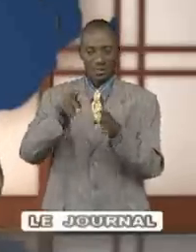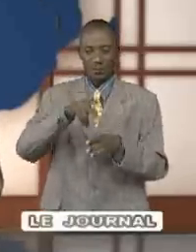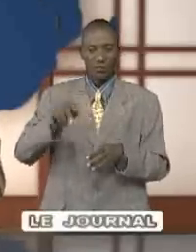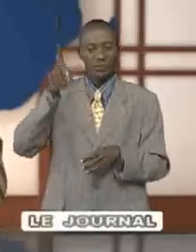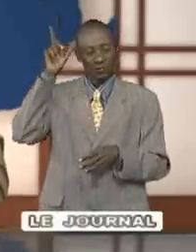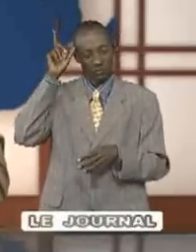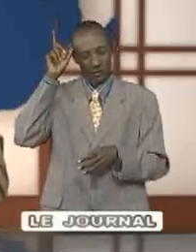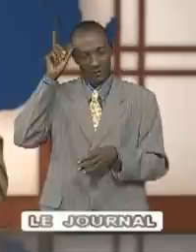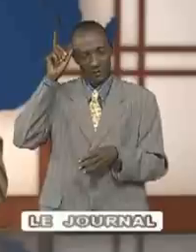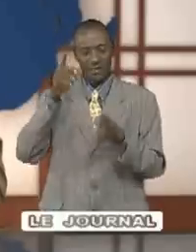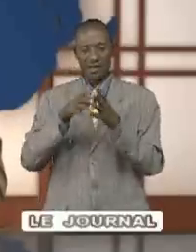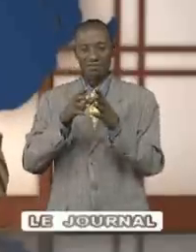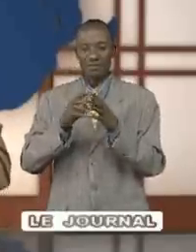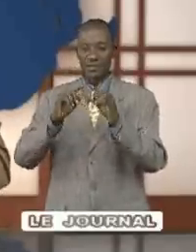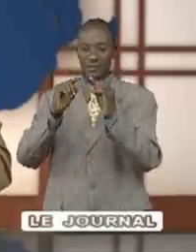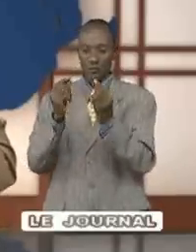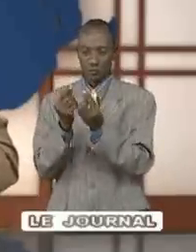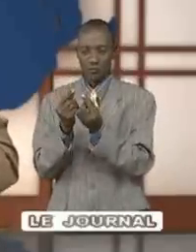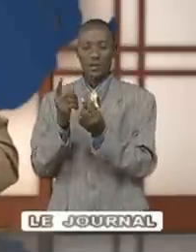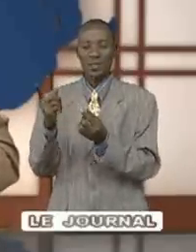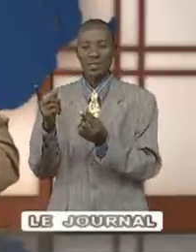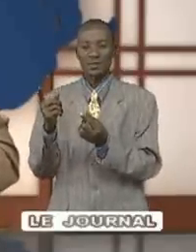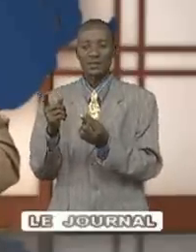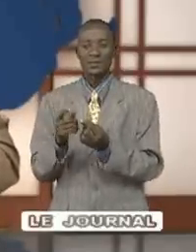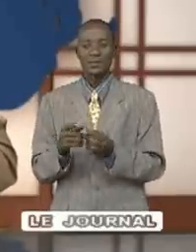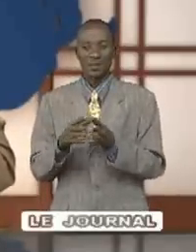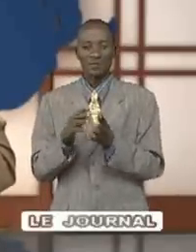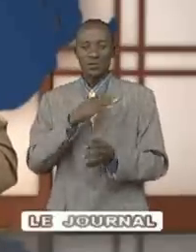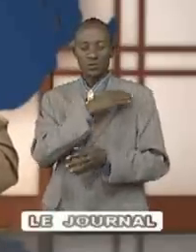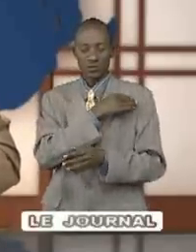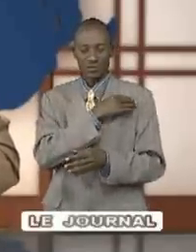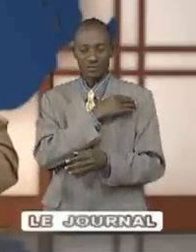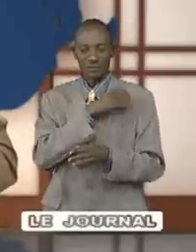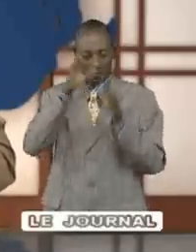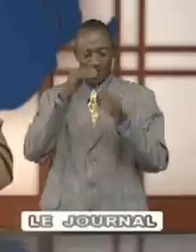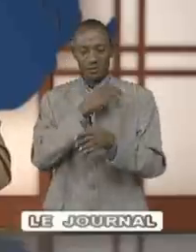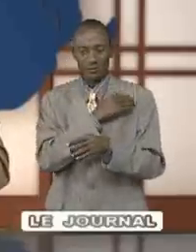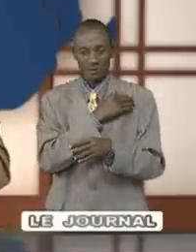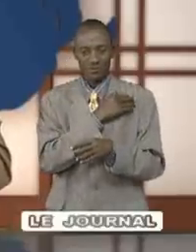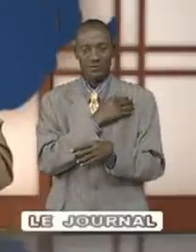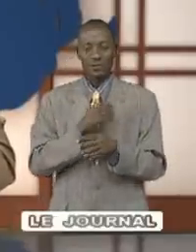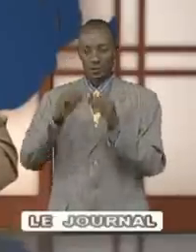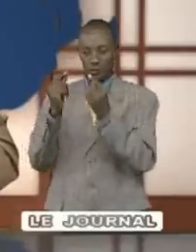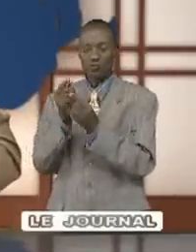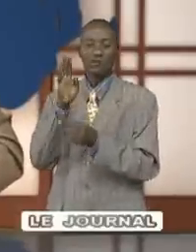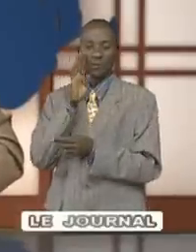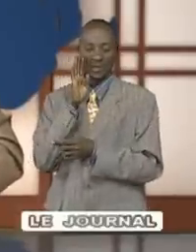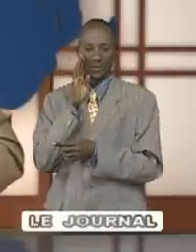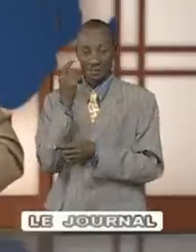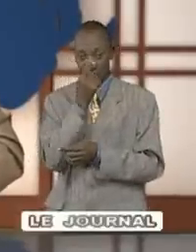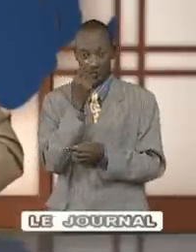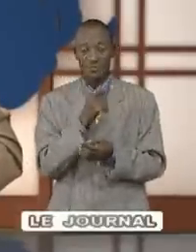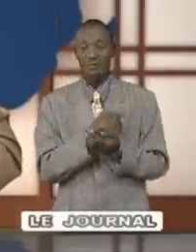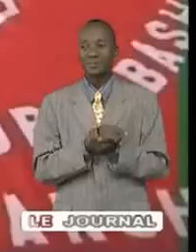l'ASBL, regroupement des associations membres adhérents pour Joseph Kabila Kabangé à la majorité présidentielle et une firme belge, nous dit Émile